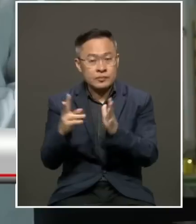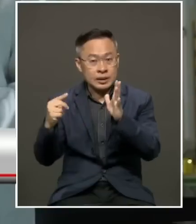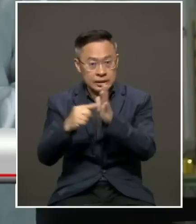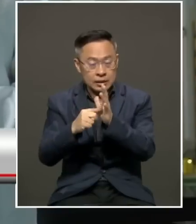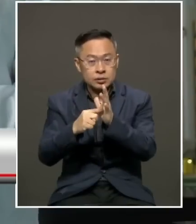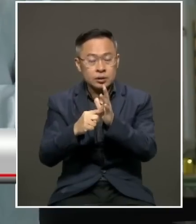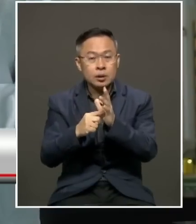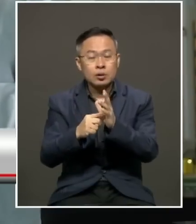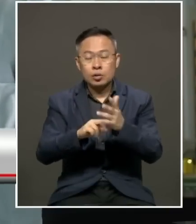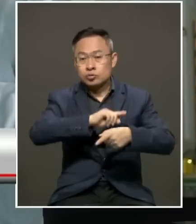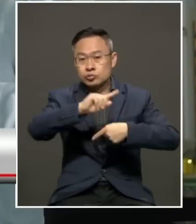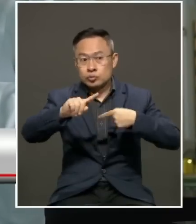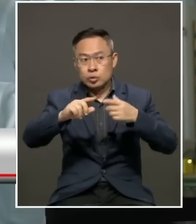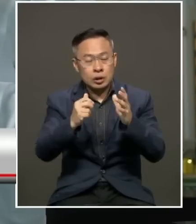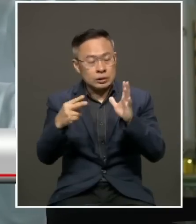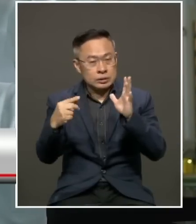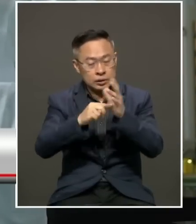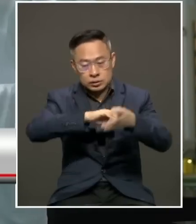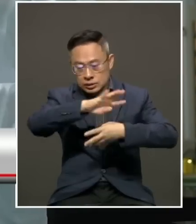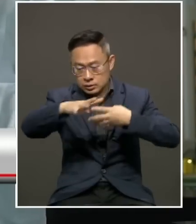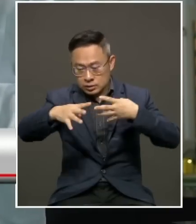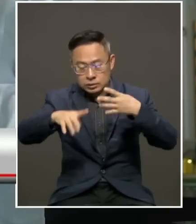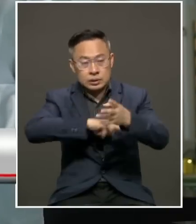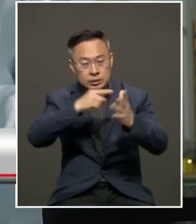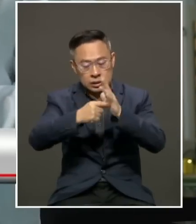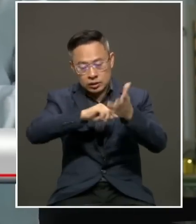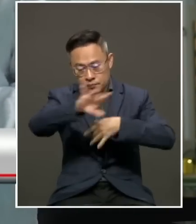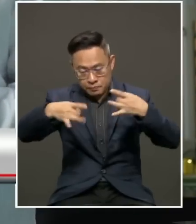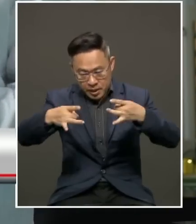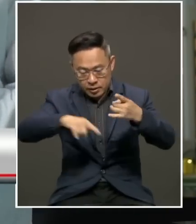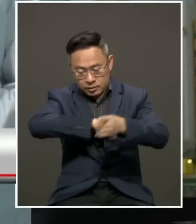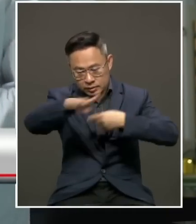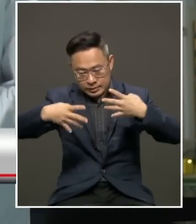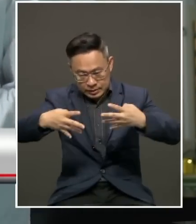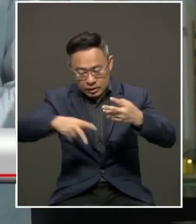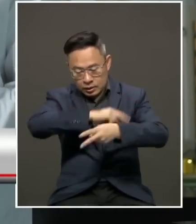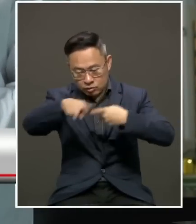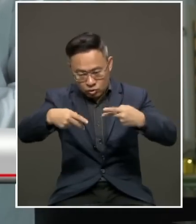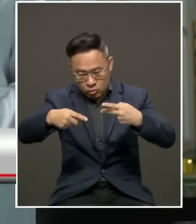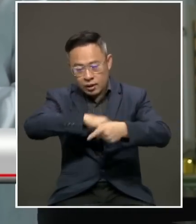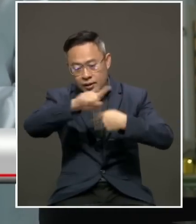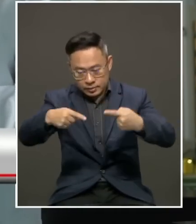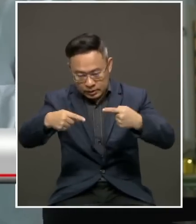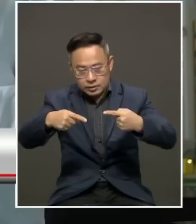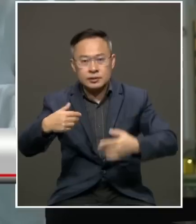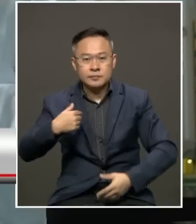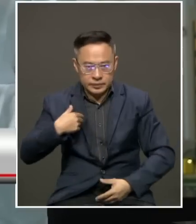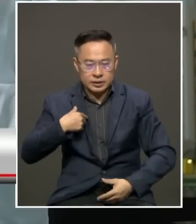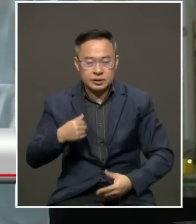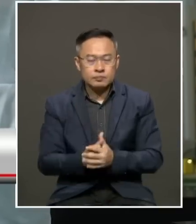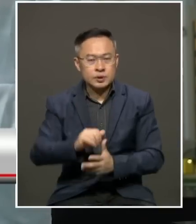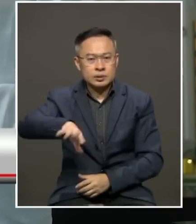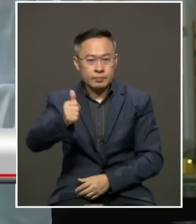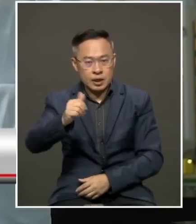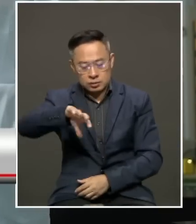แห่งนี้จะใช้ทำการแข่งขันทุกรอบเลยนะรอบ 16ทีม 8ทีมรอบรองและรอบชิงนะครับใช้